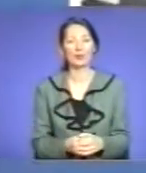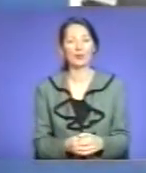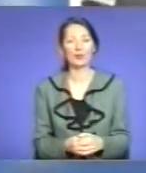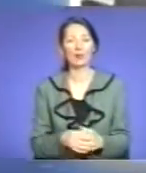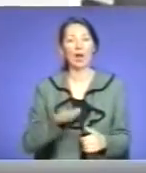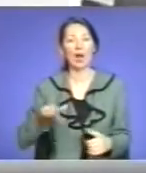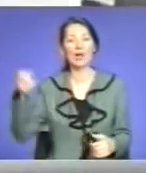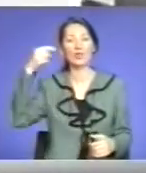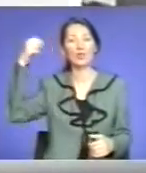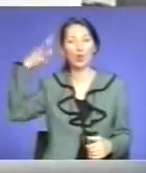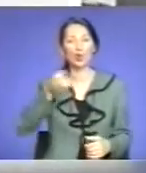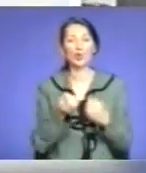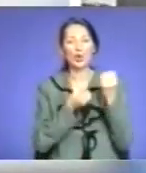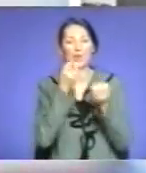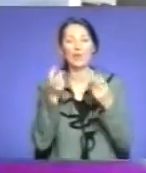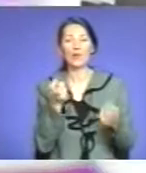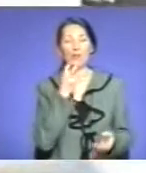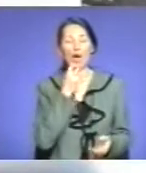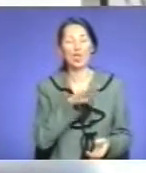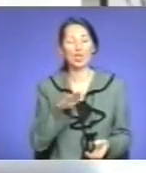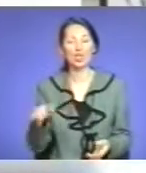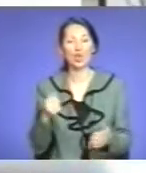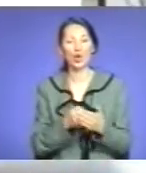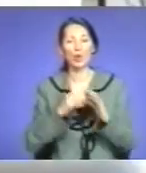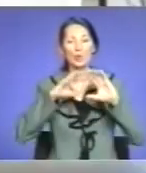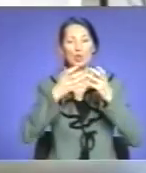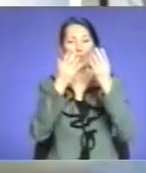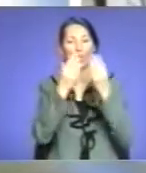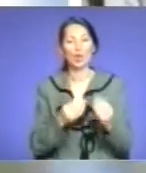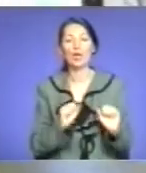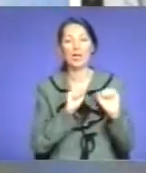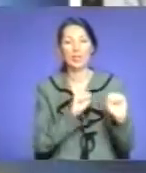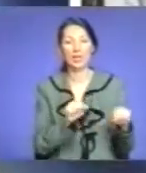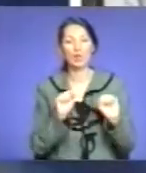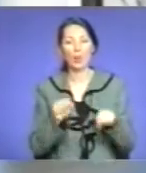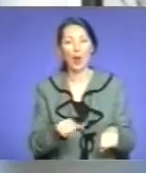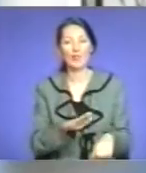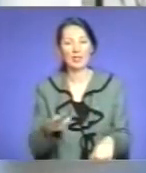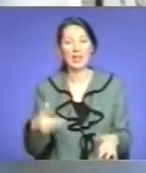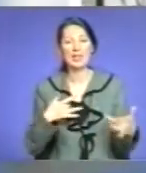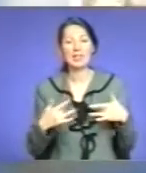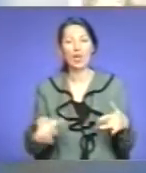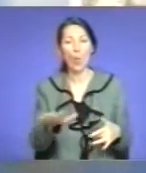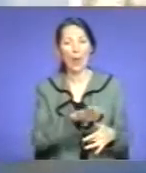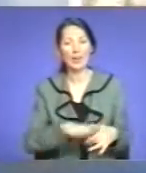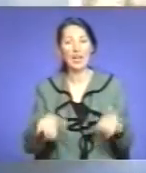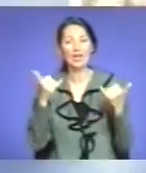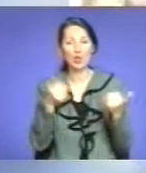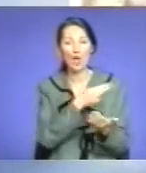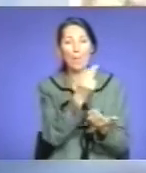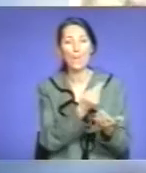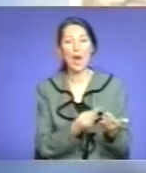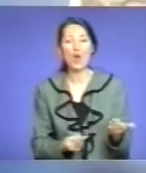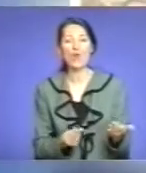Хай сонцю і квітам сміхаються діти. До Міжнародного дня захисту прав дітей на театральному майдані сьогодні малювали